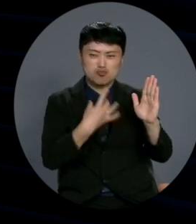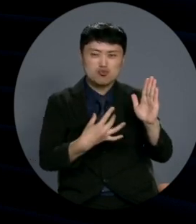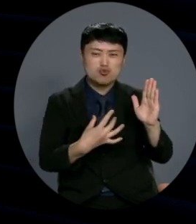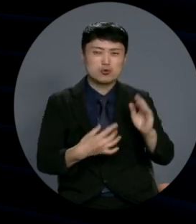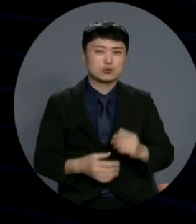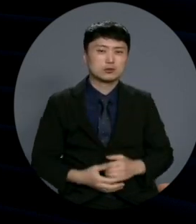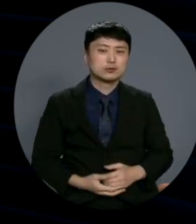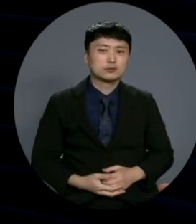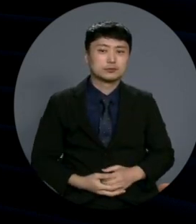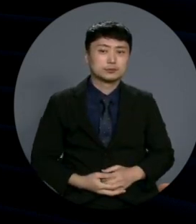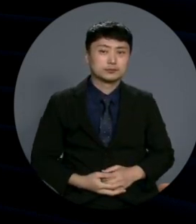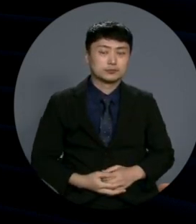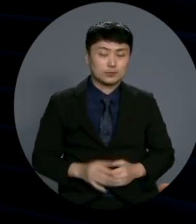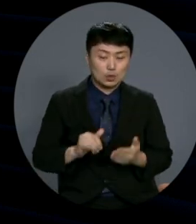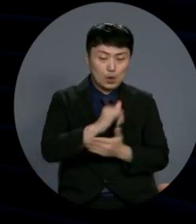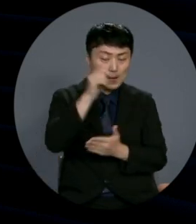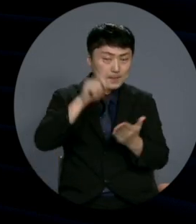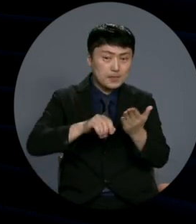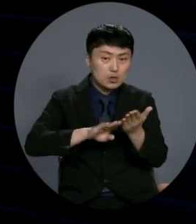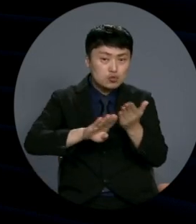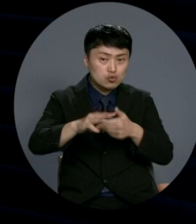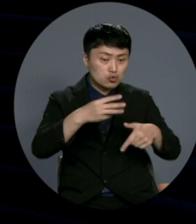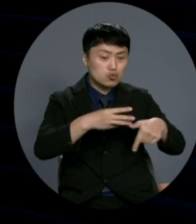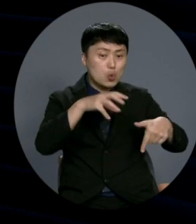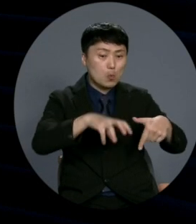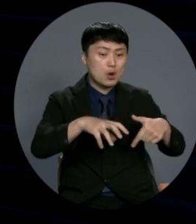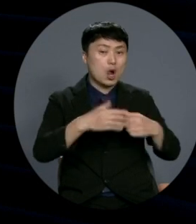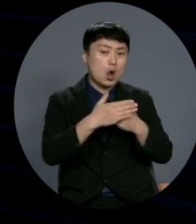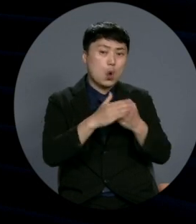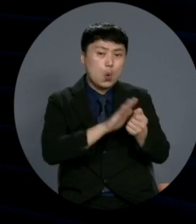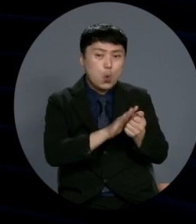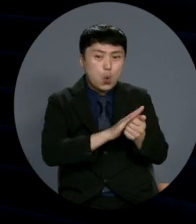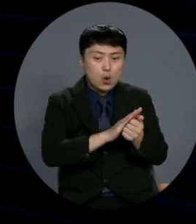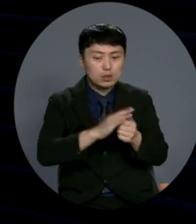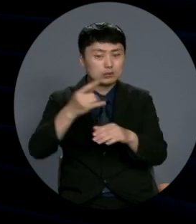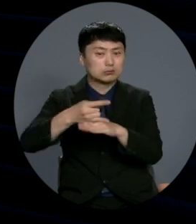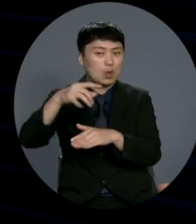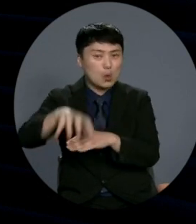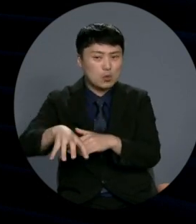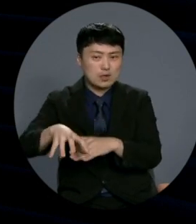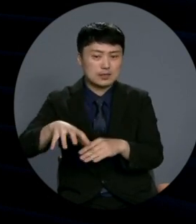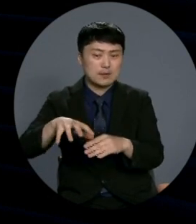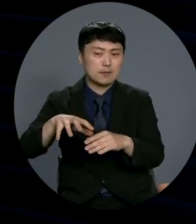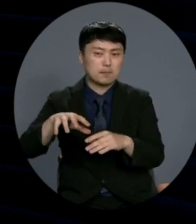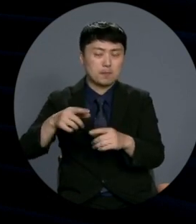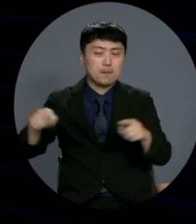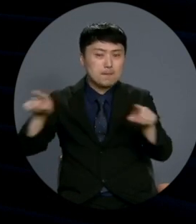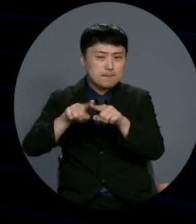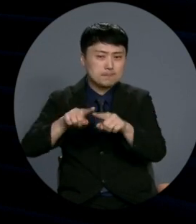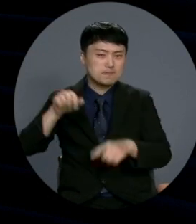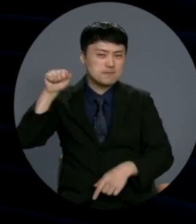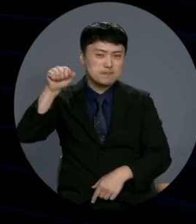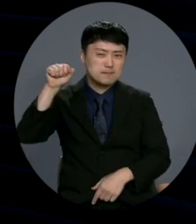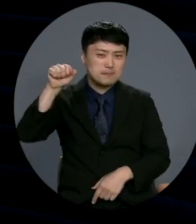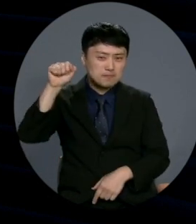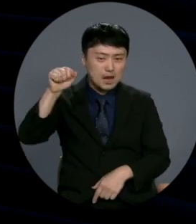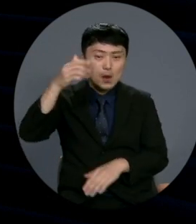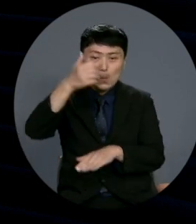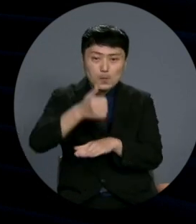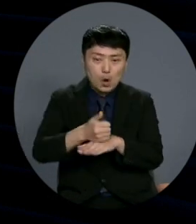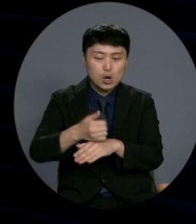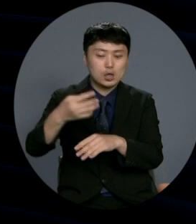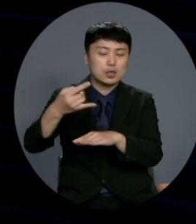공항 유치가 타결된 뒤 군위군에 주어진 특혜에 의성군민들이 집단적으로 반발했고 그